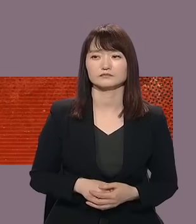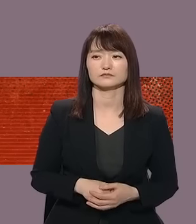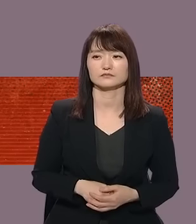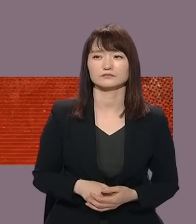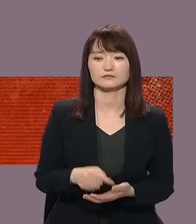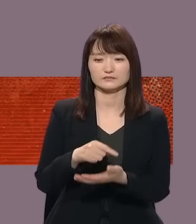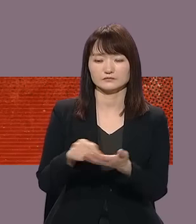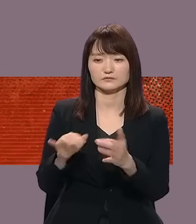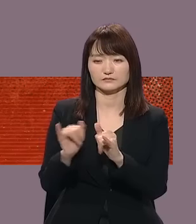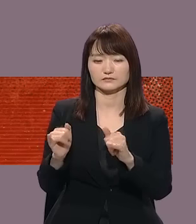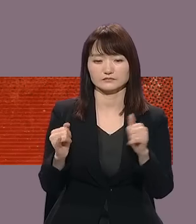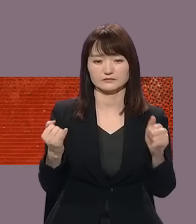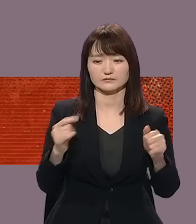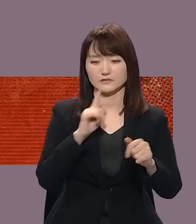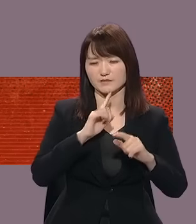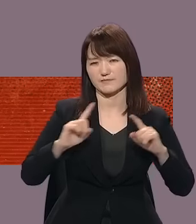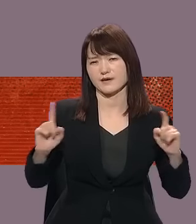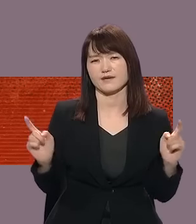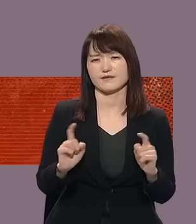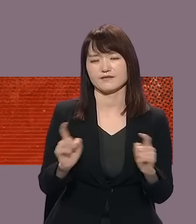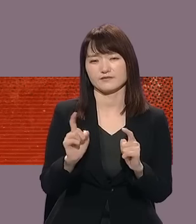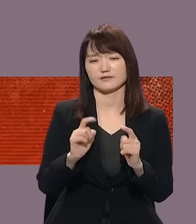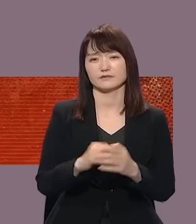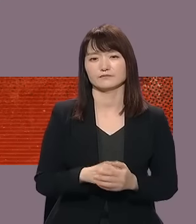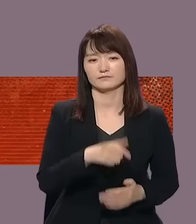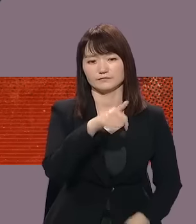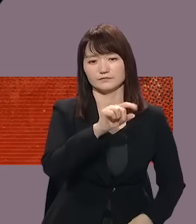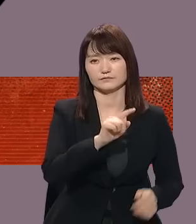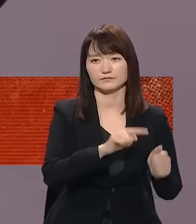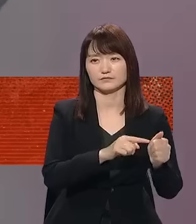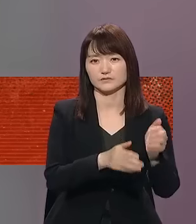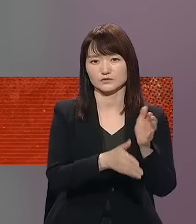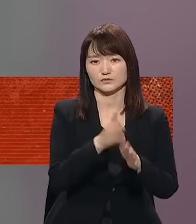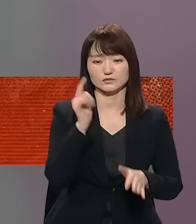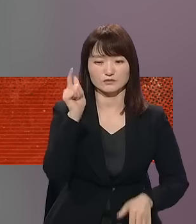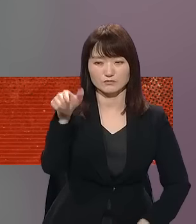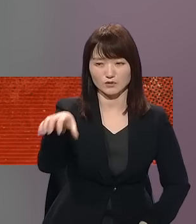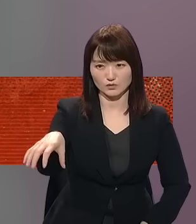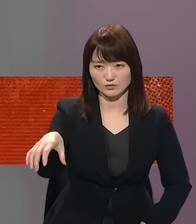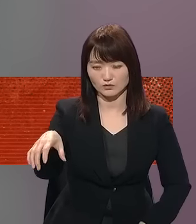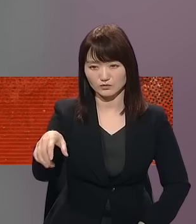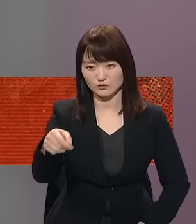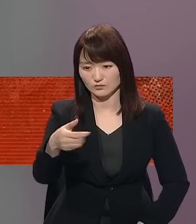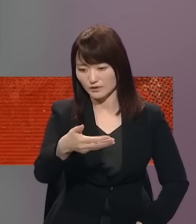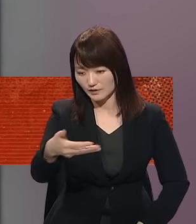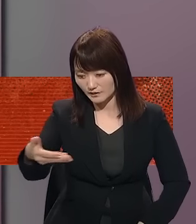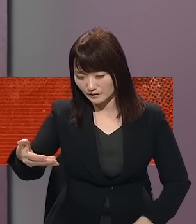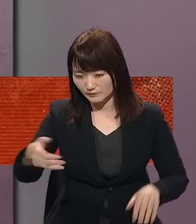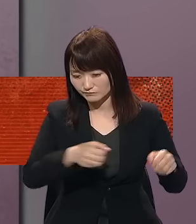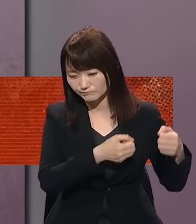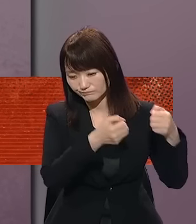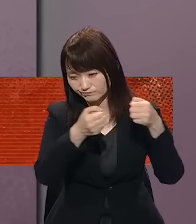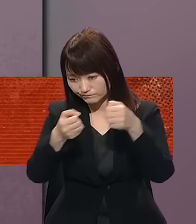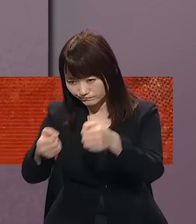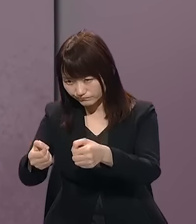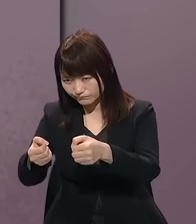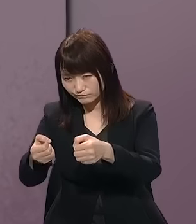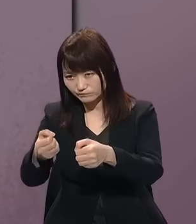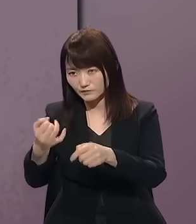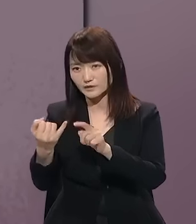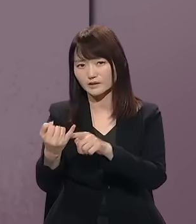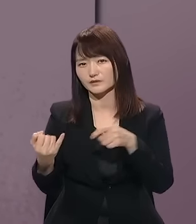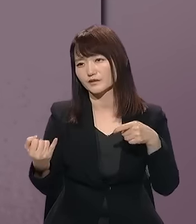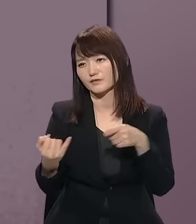말다툼이 벌어졌고이 권씨가 도심에서 멀리 떨어진 하친 인근에 차를 세운 뒤에 피해자를 살해했다고